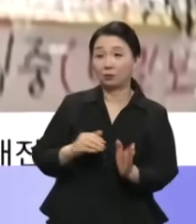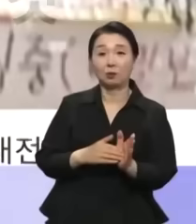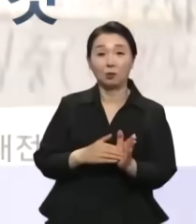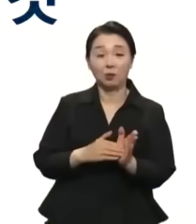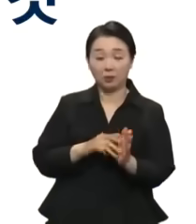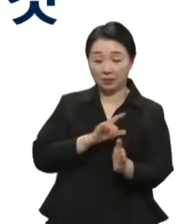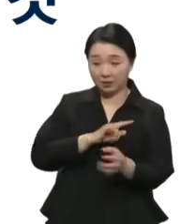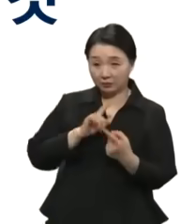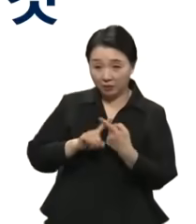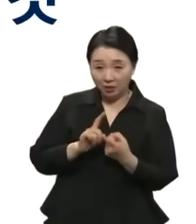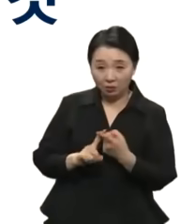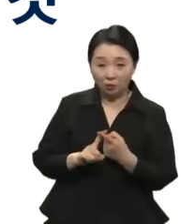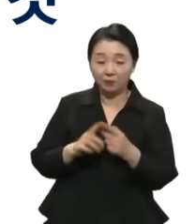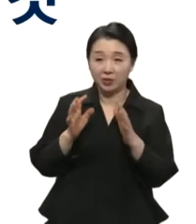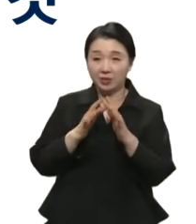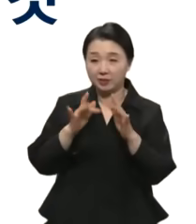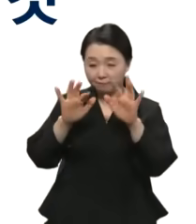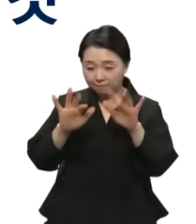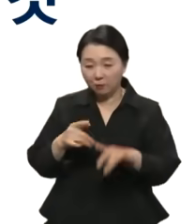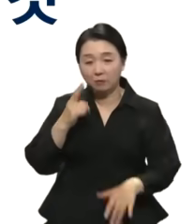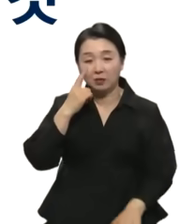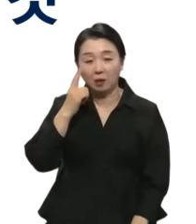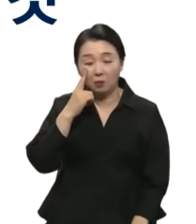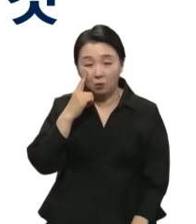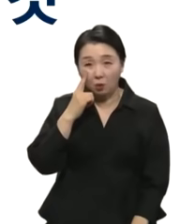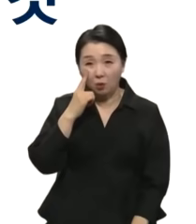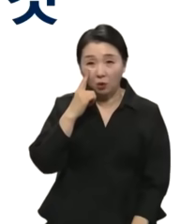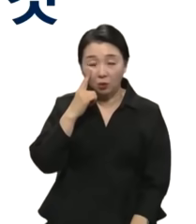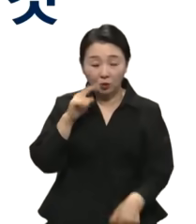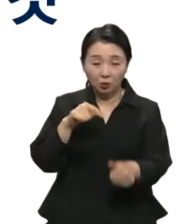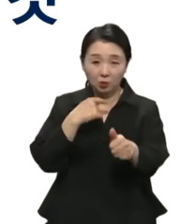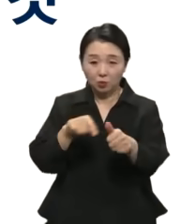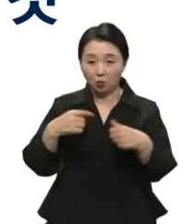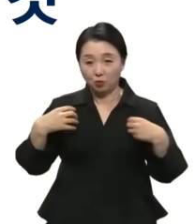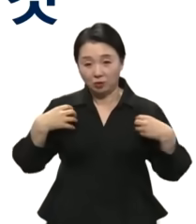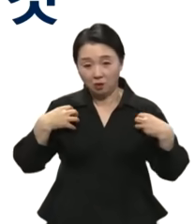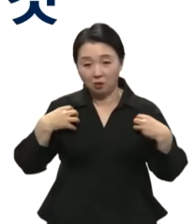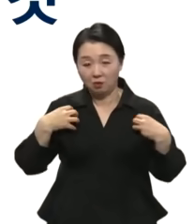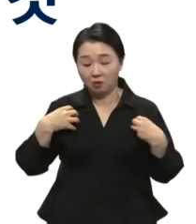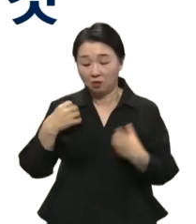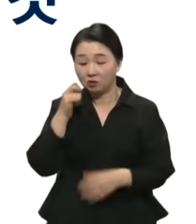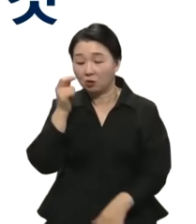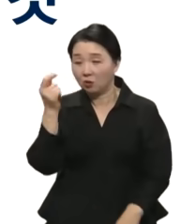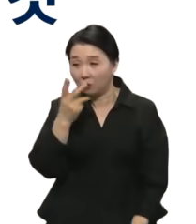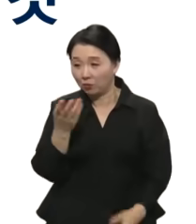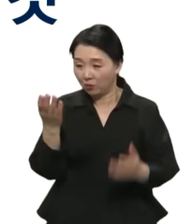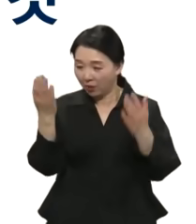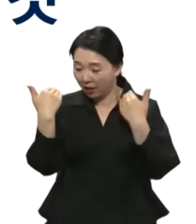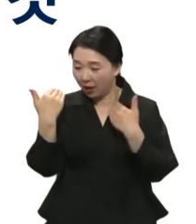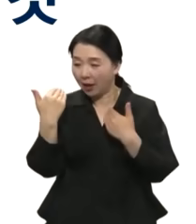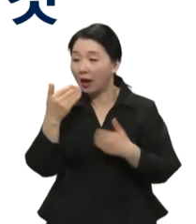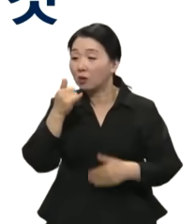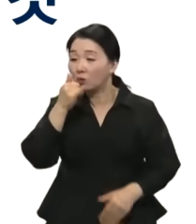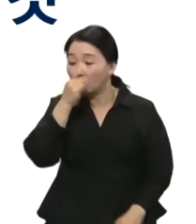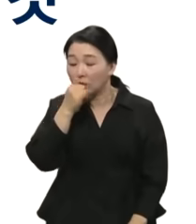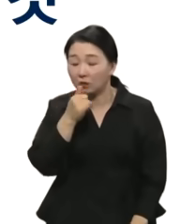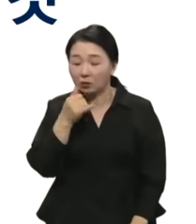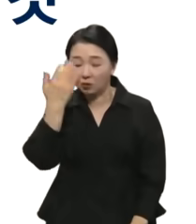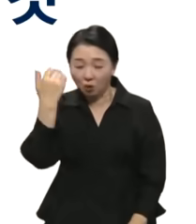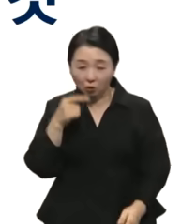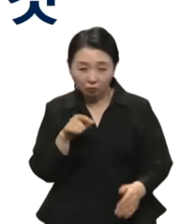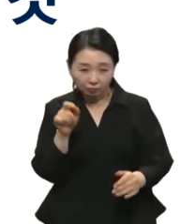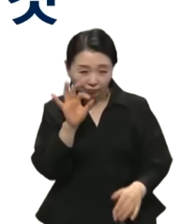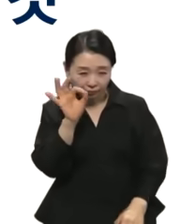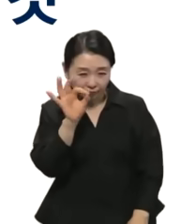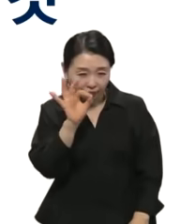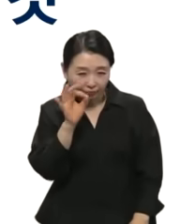토대로 이제 인터넷에 검색을 해서 이제 교육청에 나와 있던 뭐 선생님의 뭐 전학교 이런 식으로 어 추적을 해서